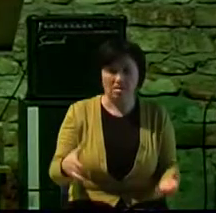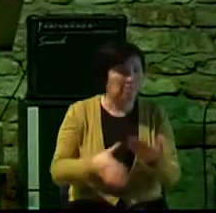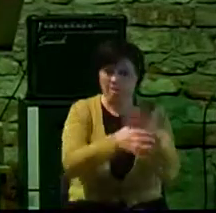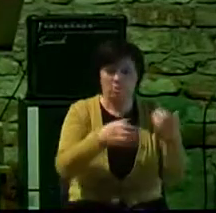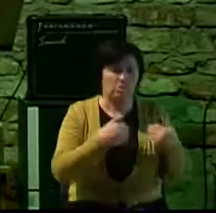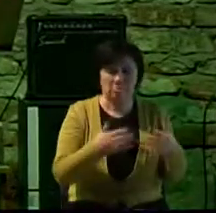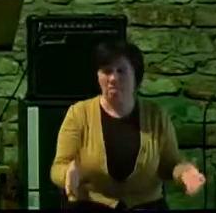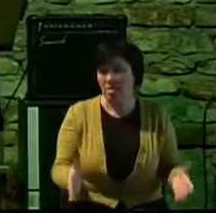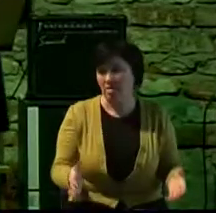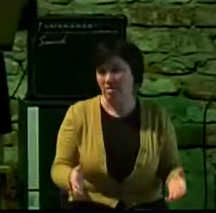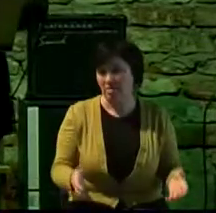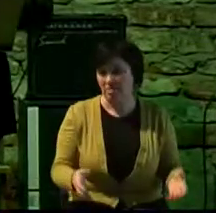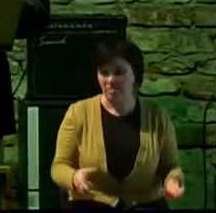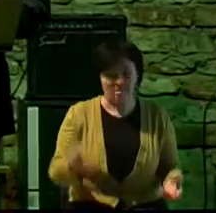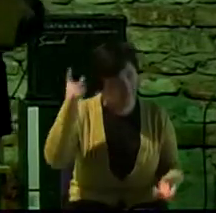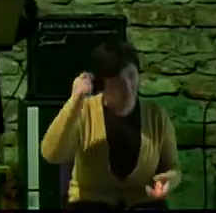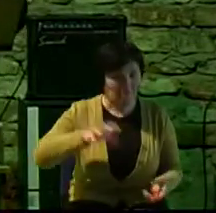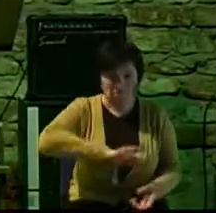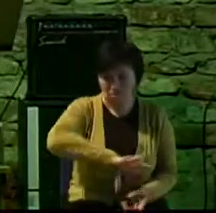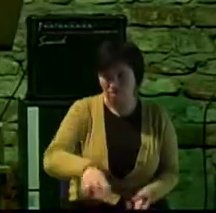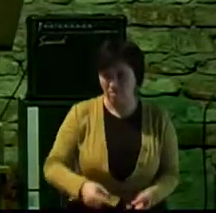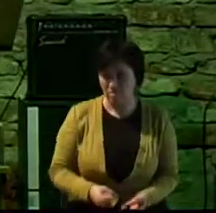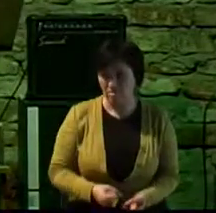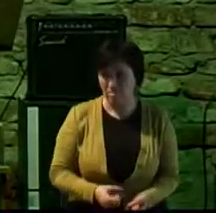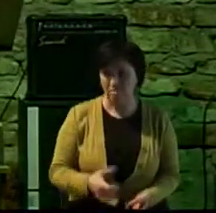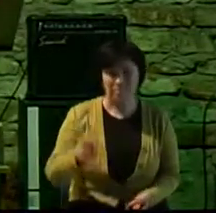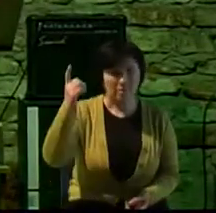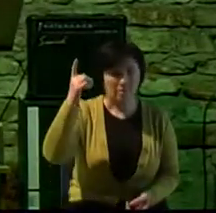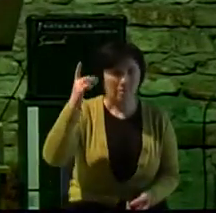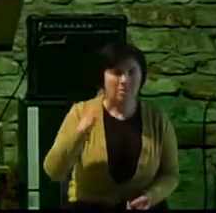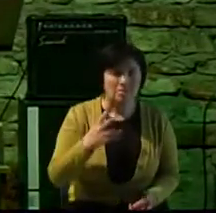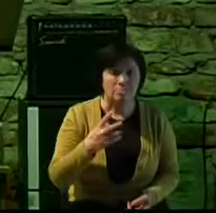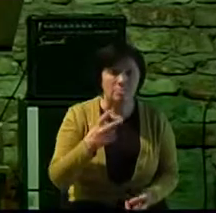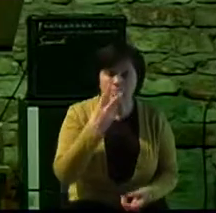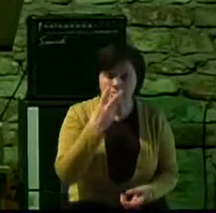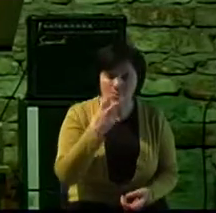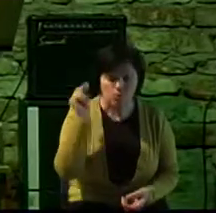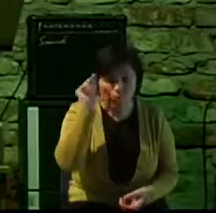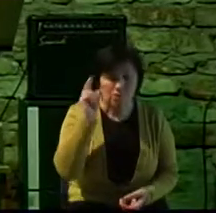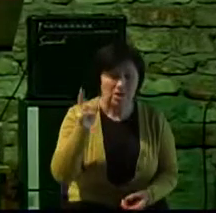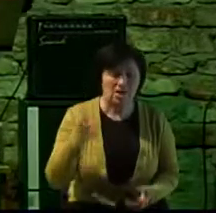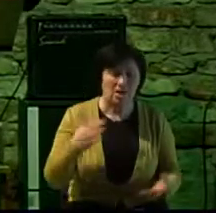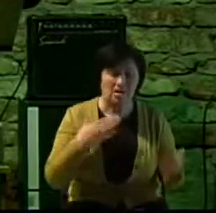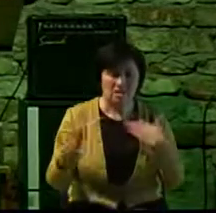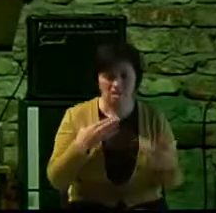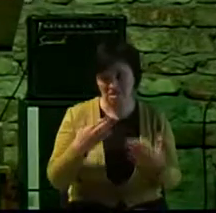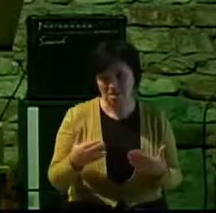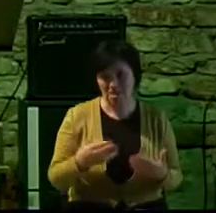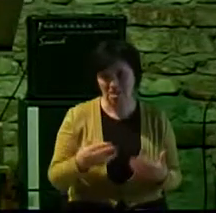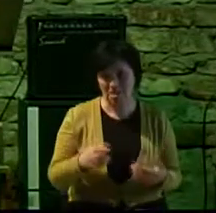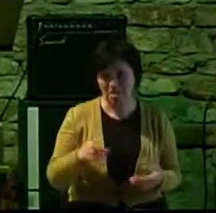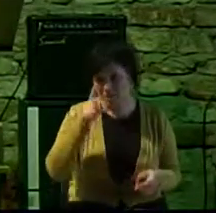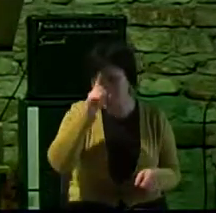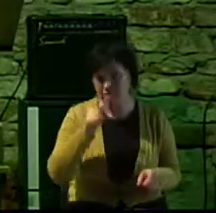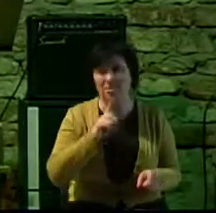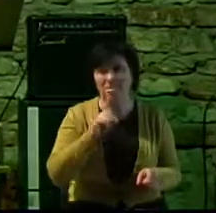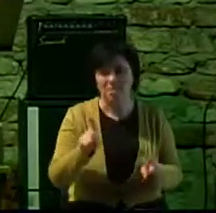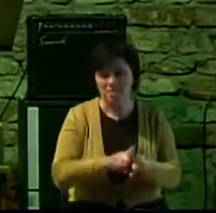что Господь учит о том, как нам относиться к согрешающему брату или сестре. Если ты видишь брата или